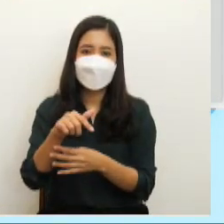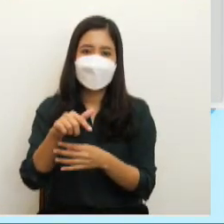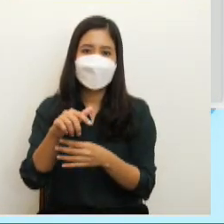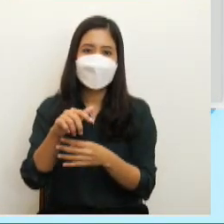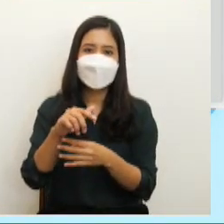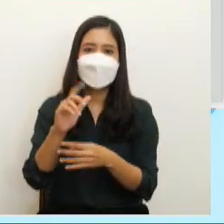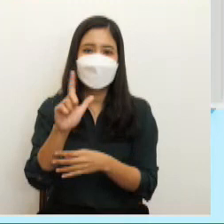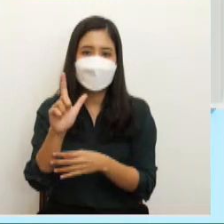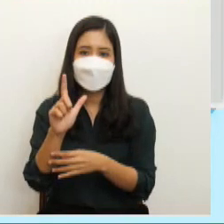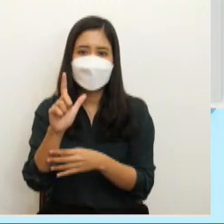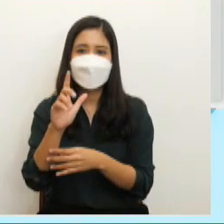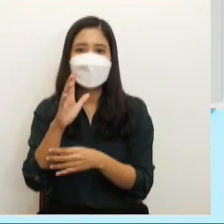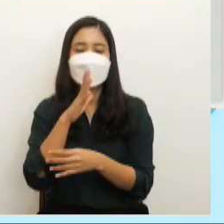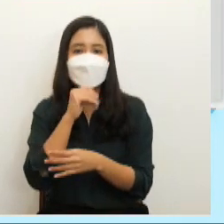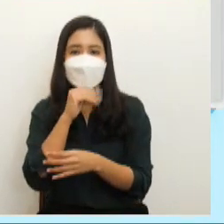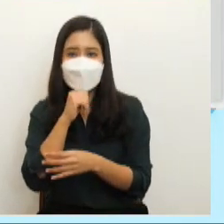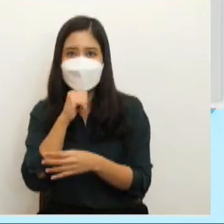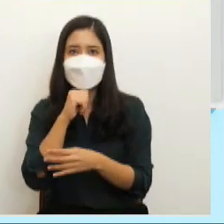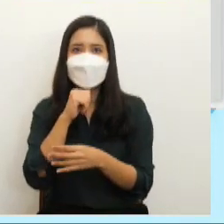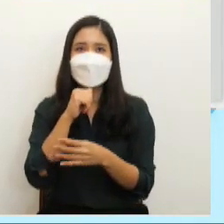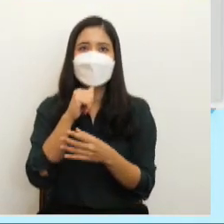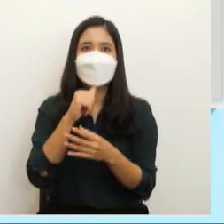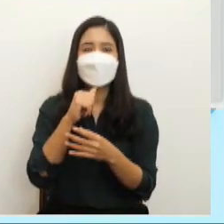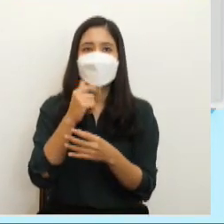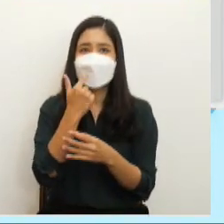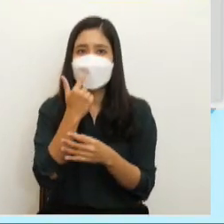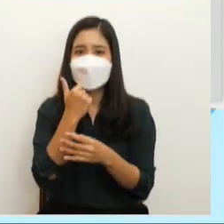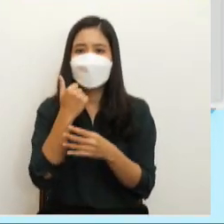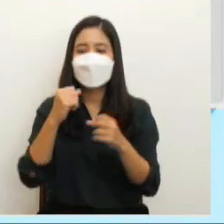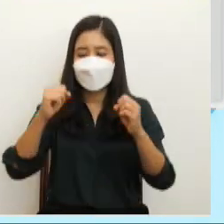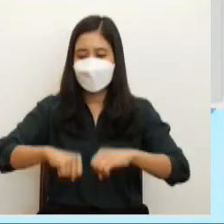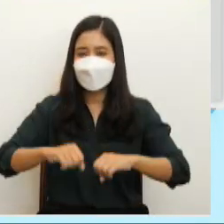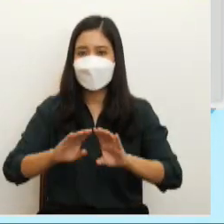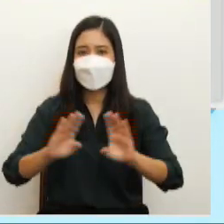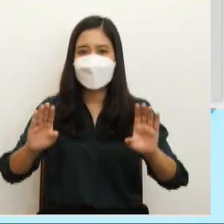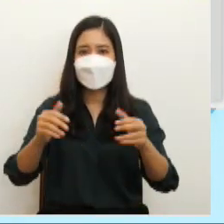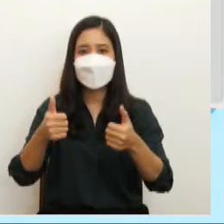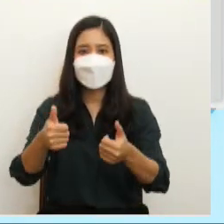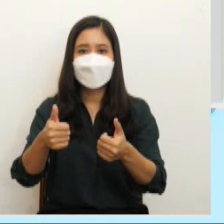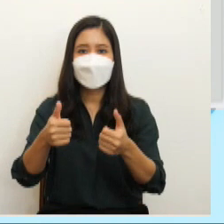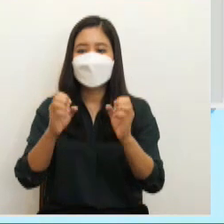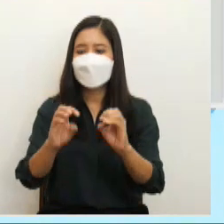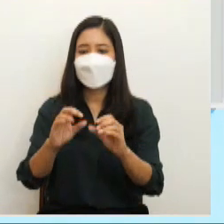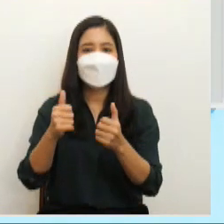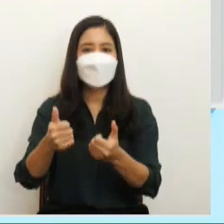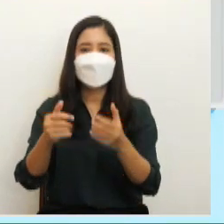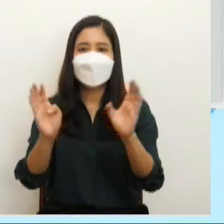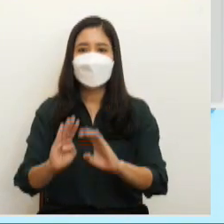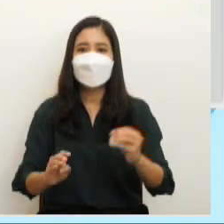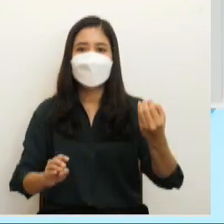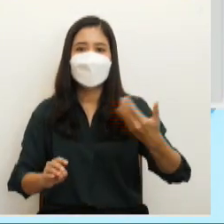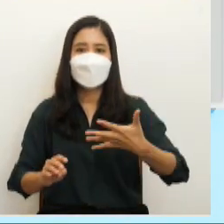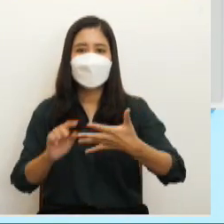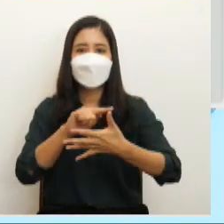เหลืองเนื้อสีส้มเนี่ยเราก็บอกว่าสามารถเปิดได้สอนได้ทั้ง5รูปแบบแต่เราจะเข้มงวด